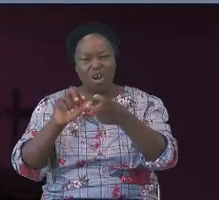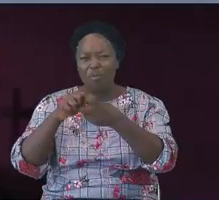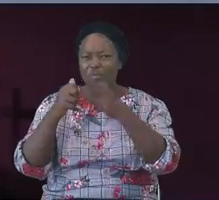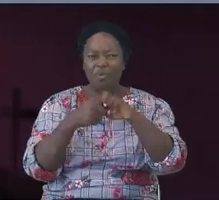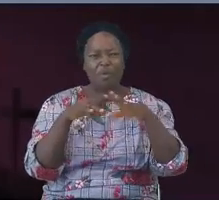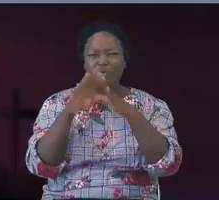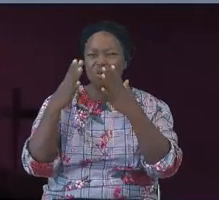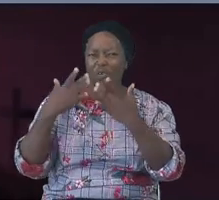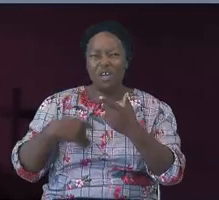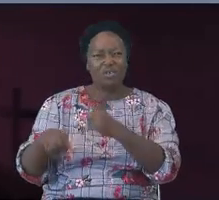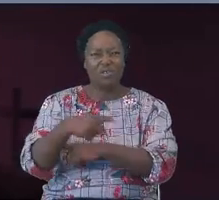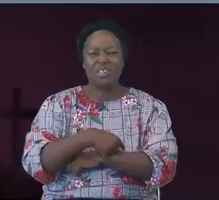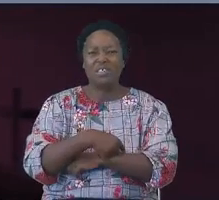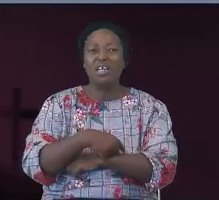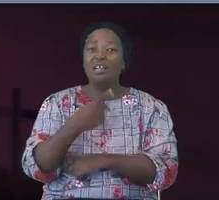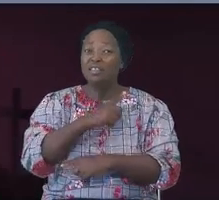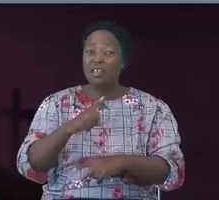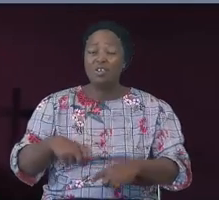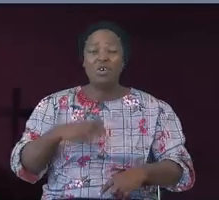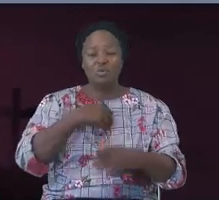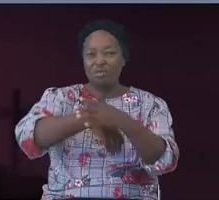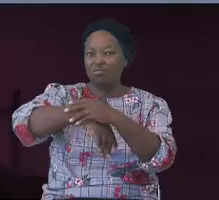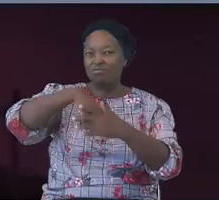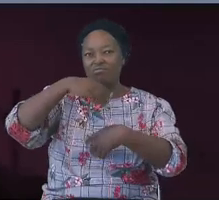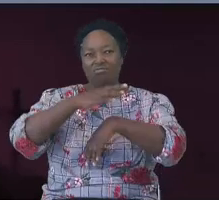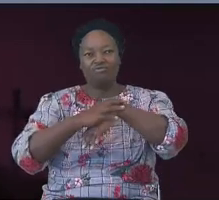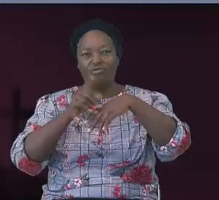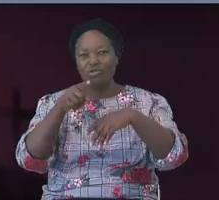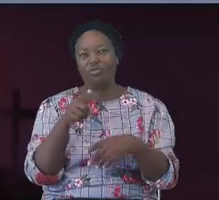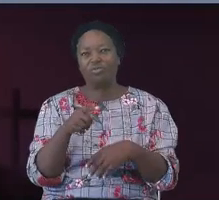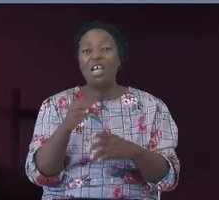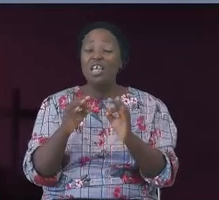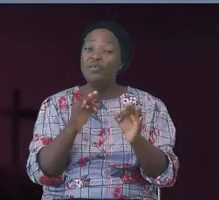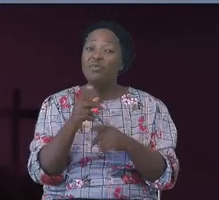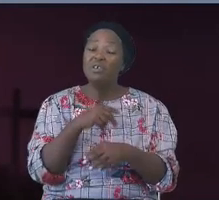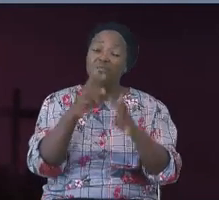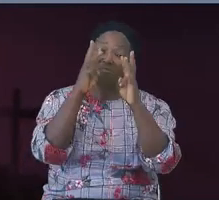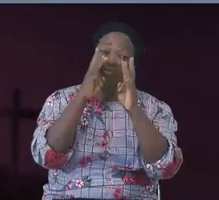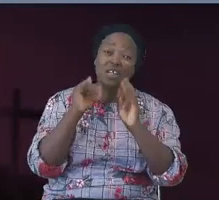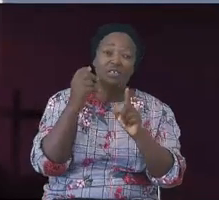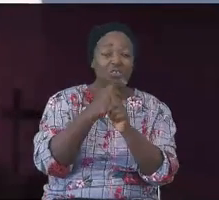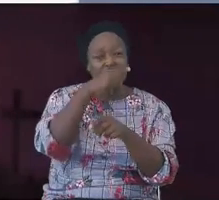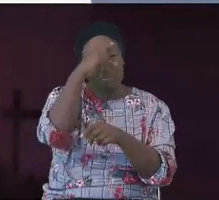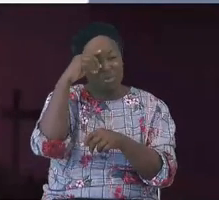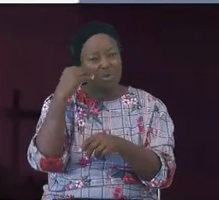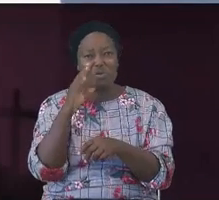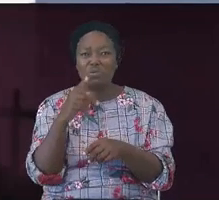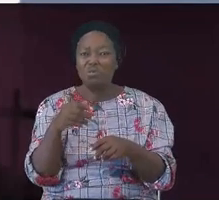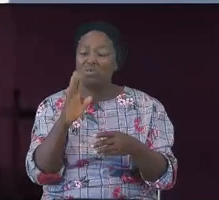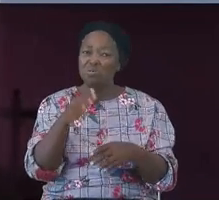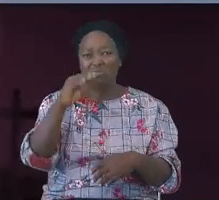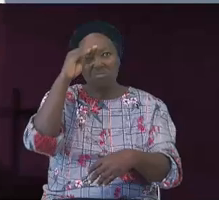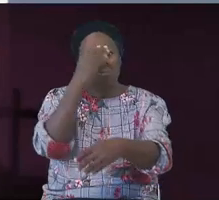va te consoler. La consolation du Seigneur sera dans ton cœur. Sera dans ton esprit. Si